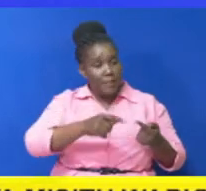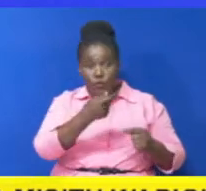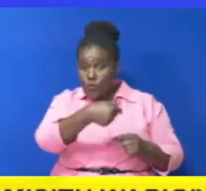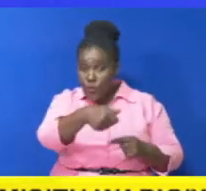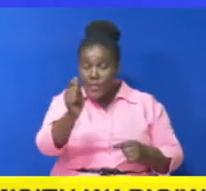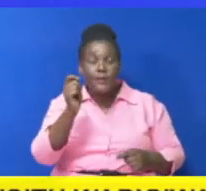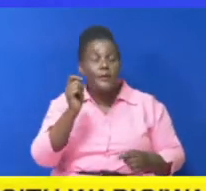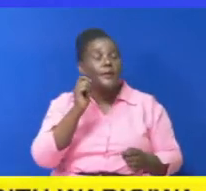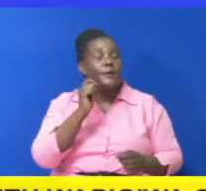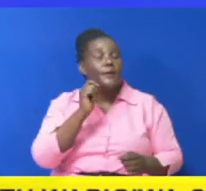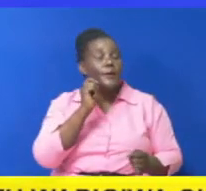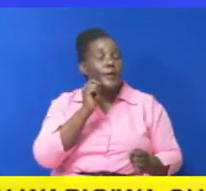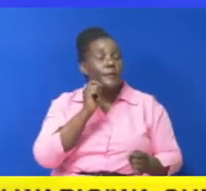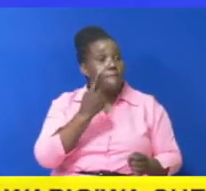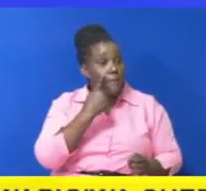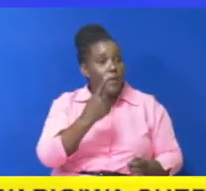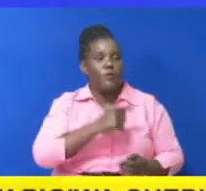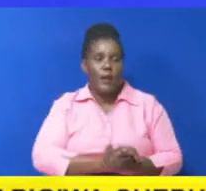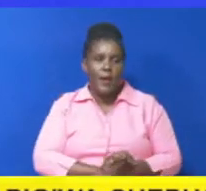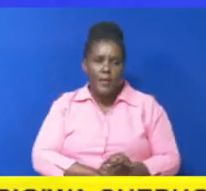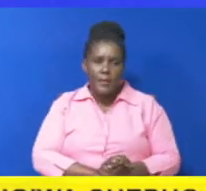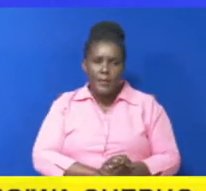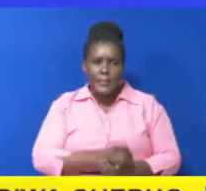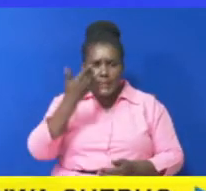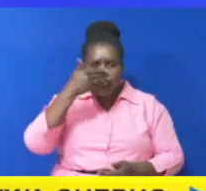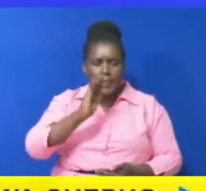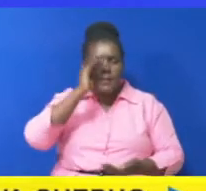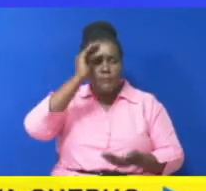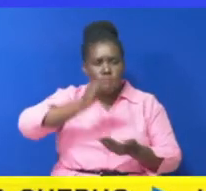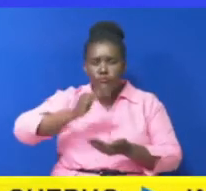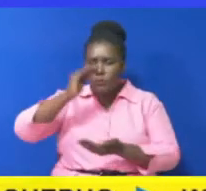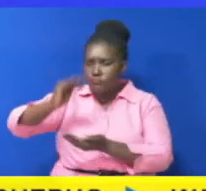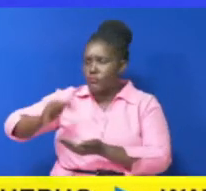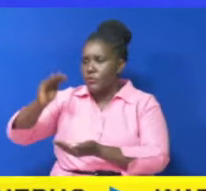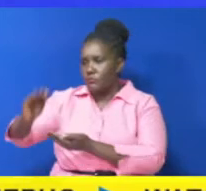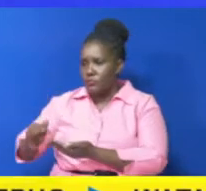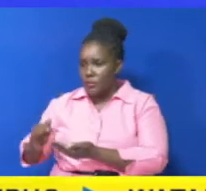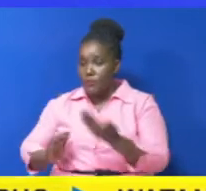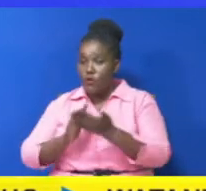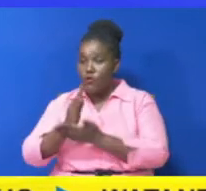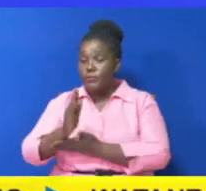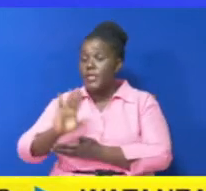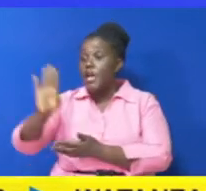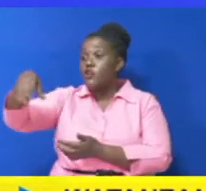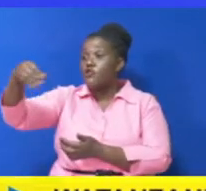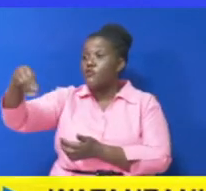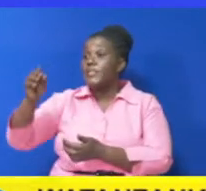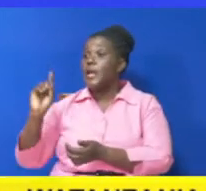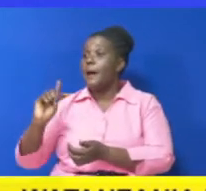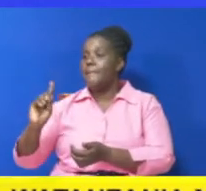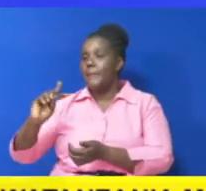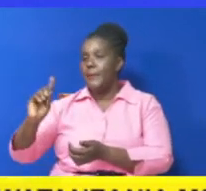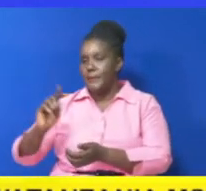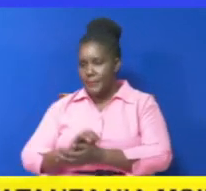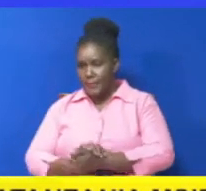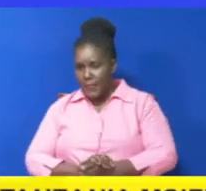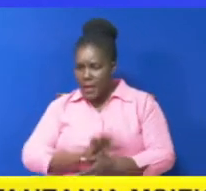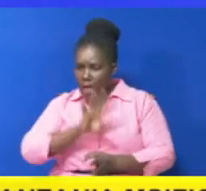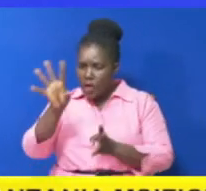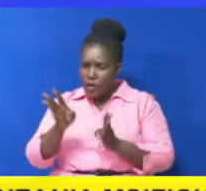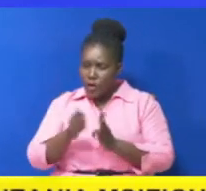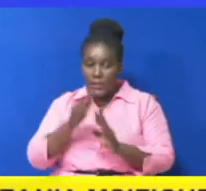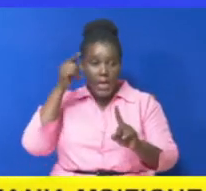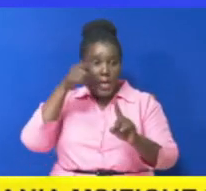kodi hizo katika maeneo tofauti kupitia andiko letu la blueprint, ambalo ni mpango mkakati wa kuboresha